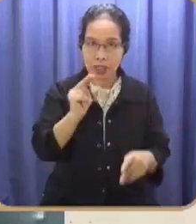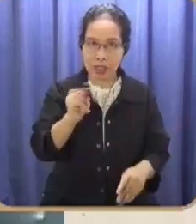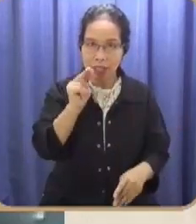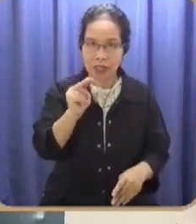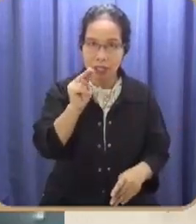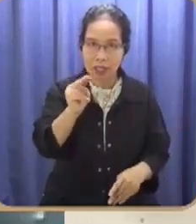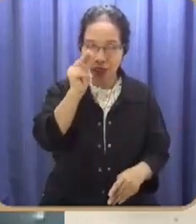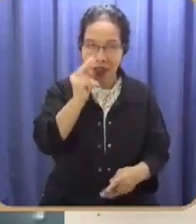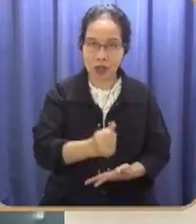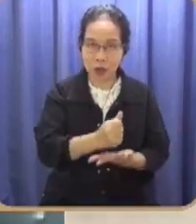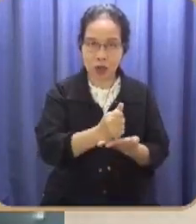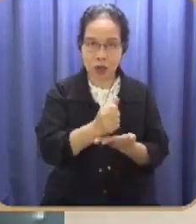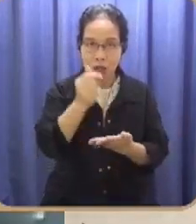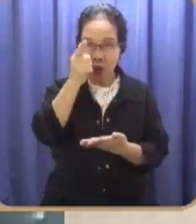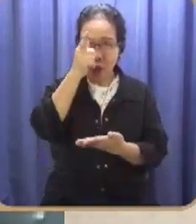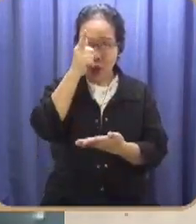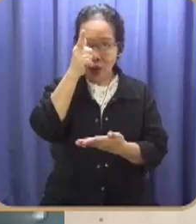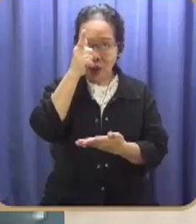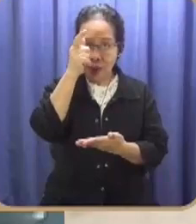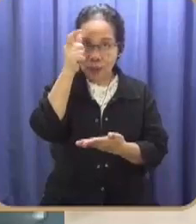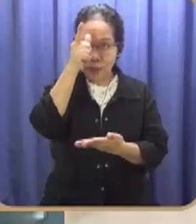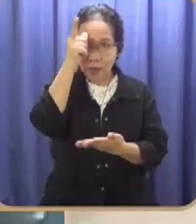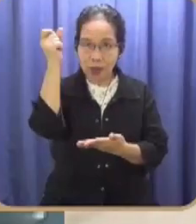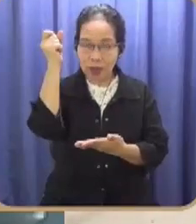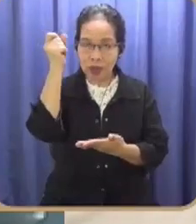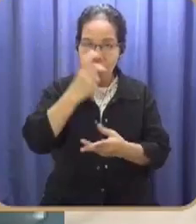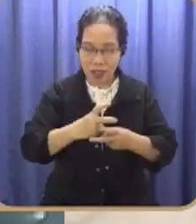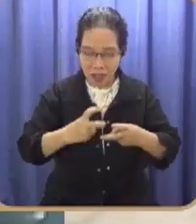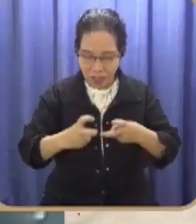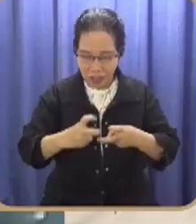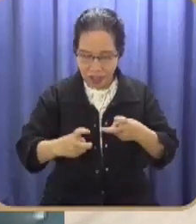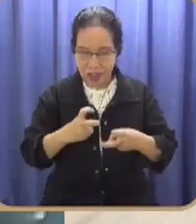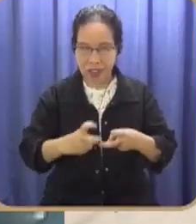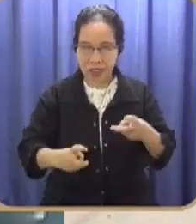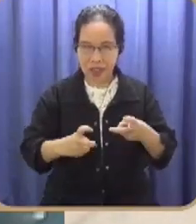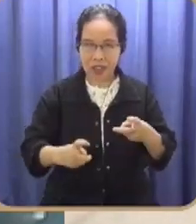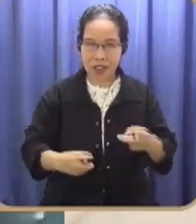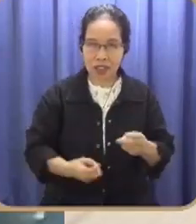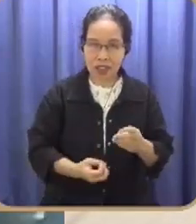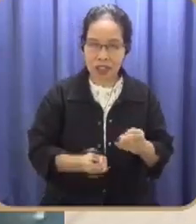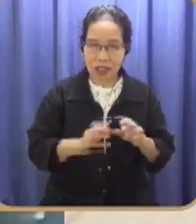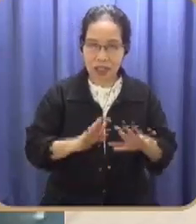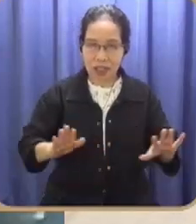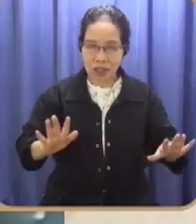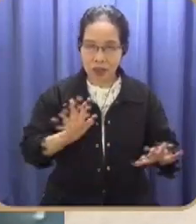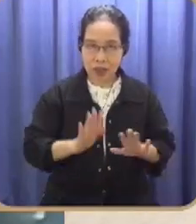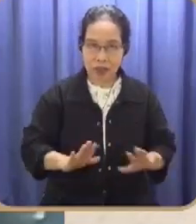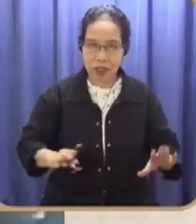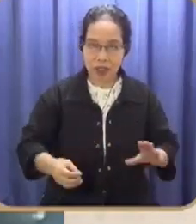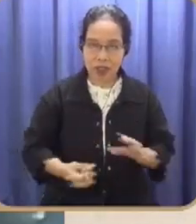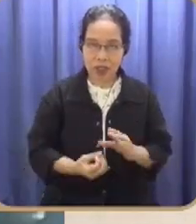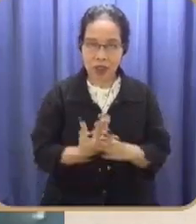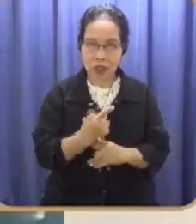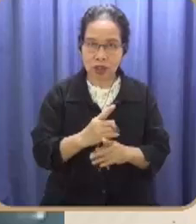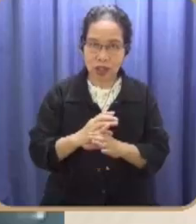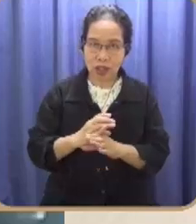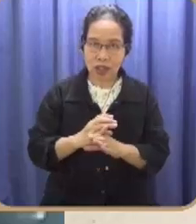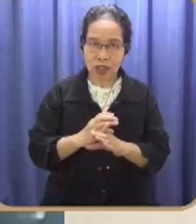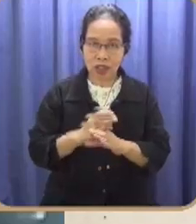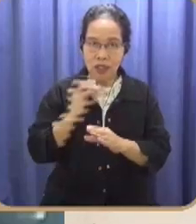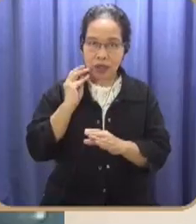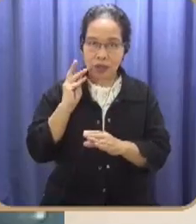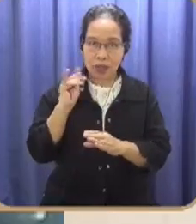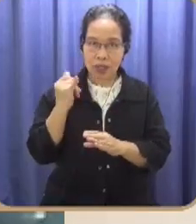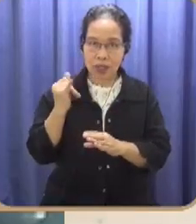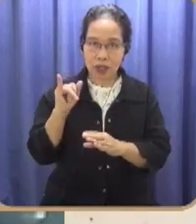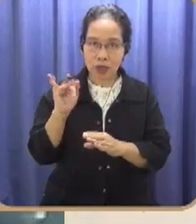tulong dahil nga po nahihirapan po sila, Kuya, sa pagpapalaki ng kanilang limang anak po. Siya po ay si Mary Joy Palma,